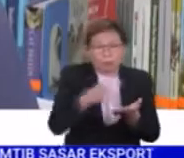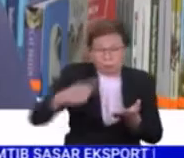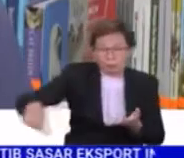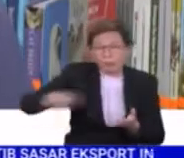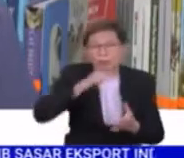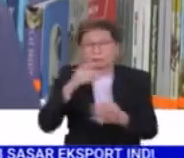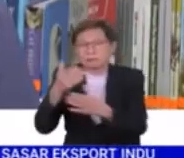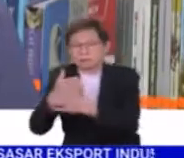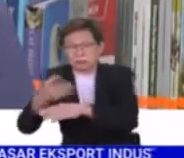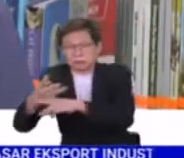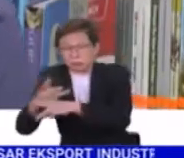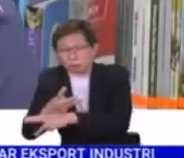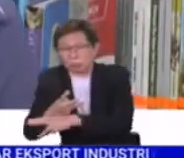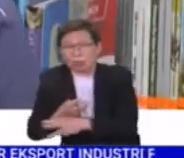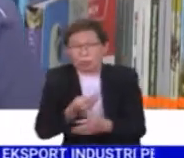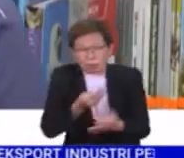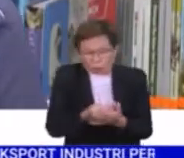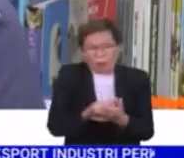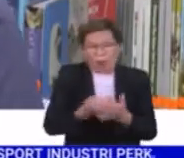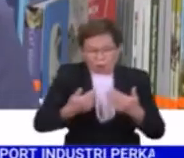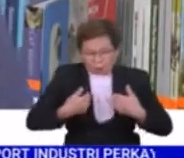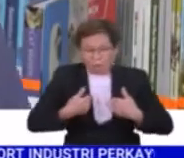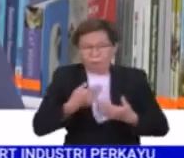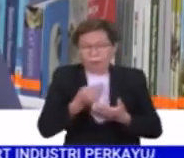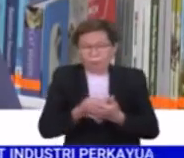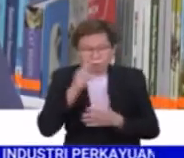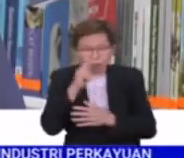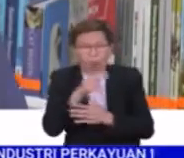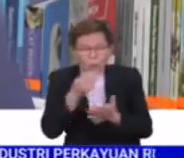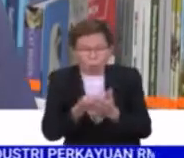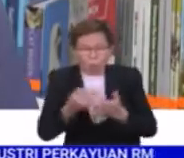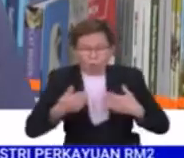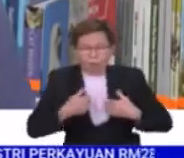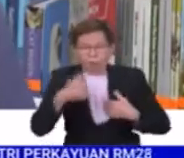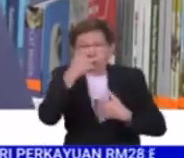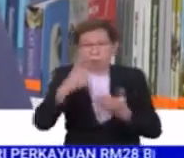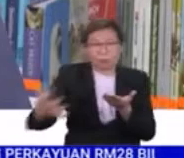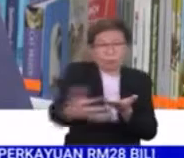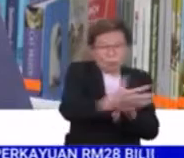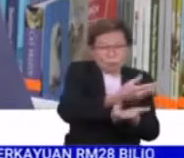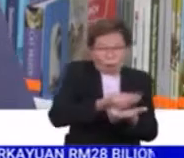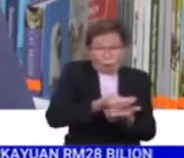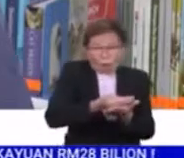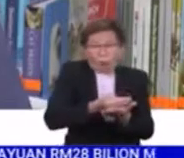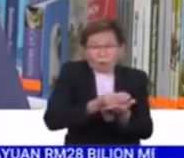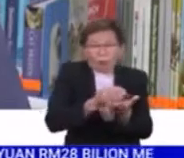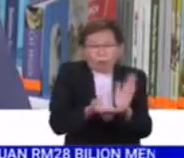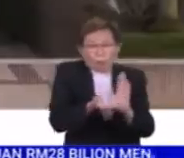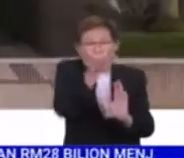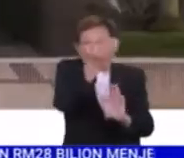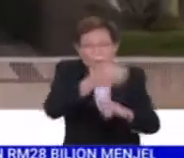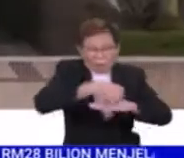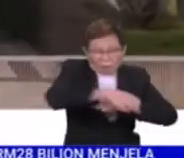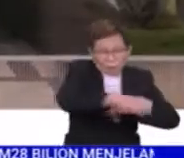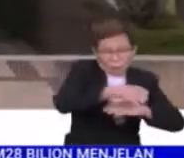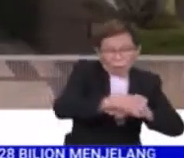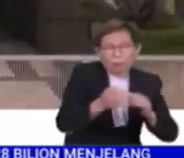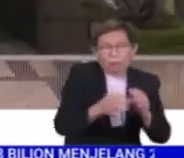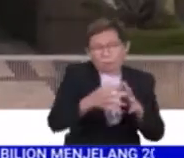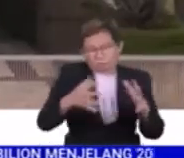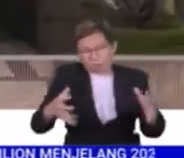terjejas dengan teruk. Dan saya lihat ruang itu masih ada kerana hasil kerajaan makin meningkat dengan ekspor yang